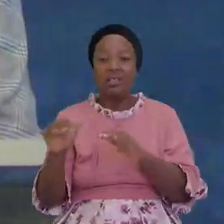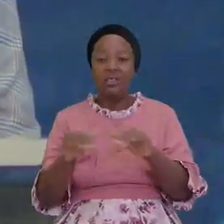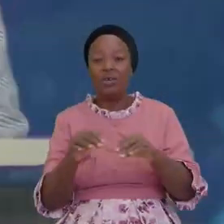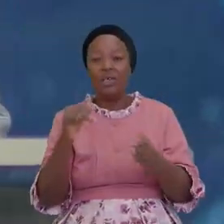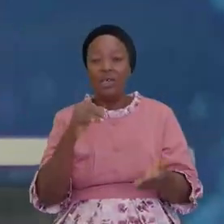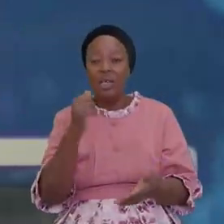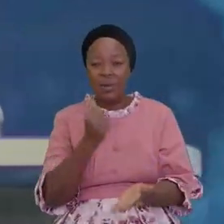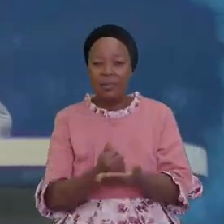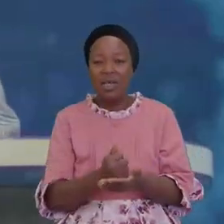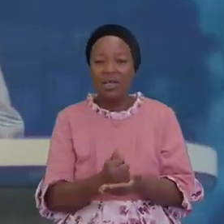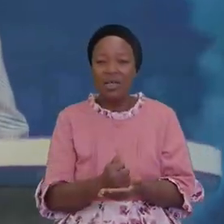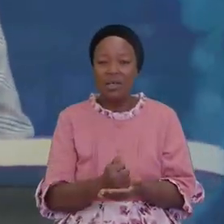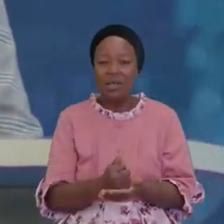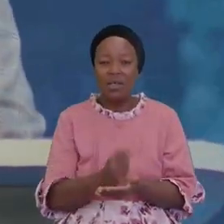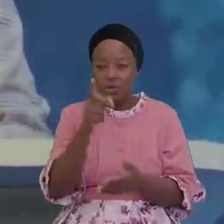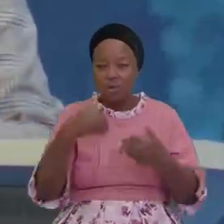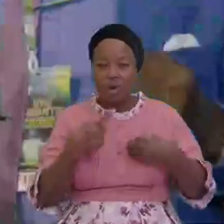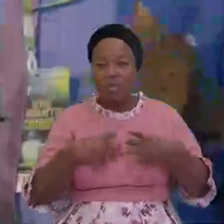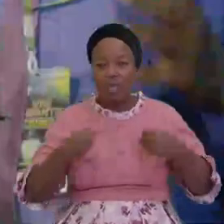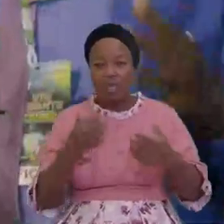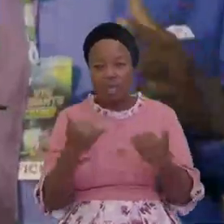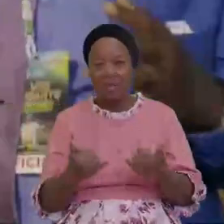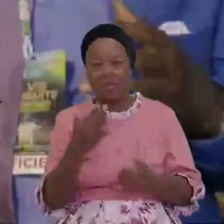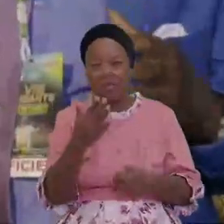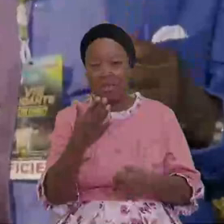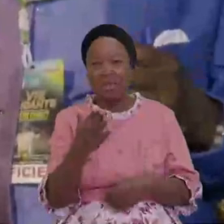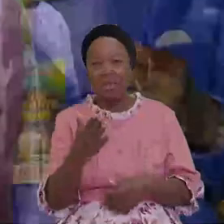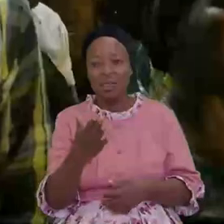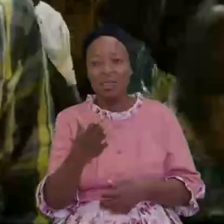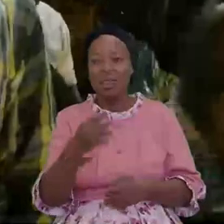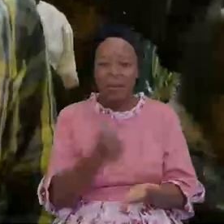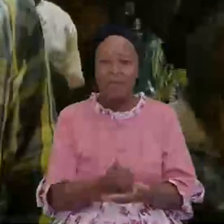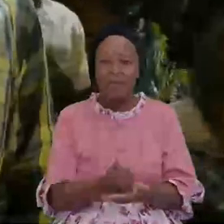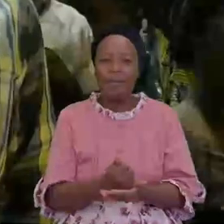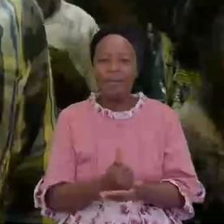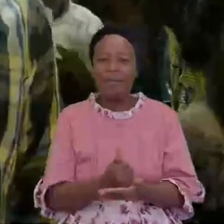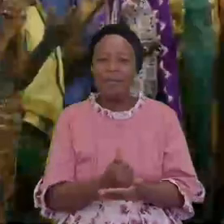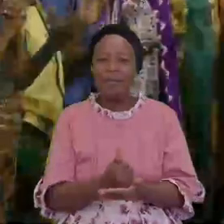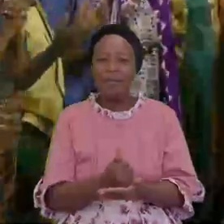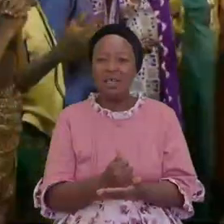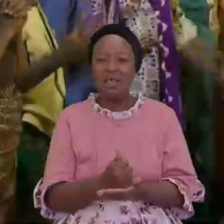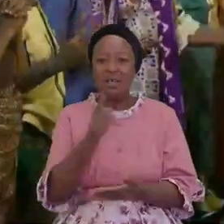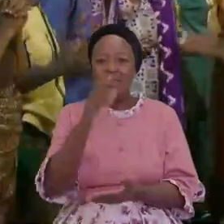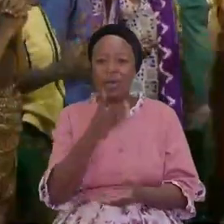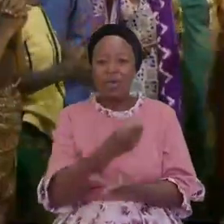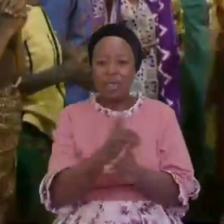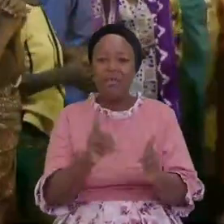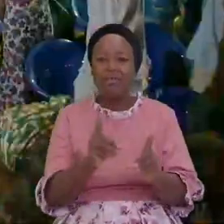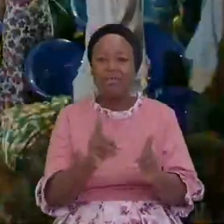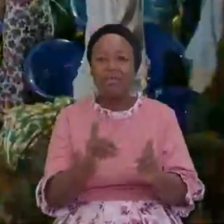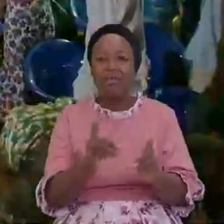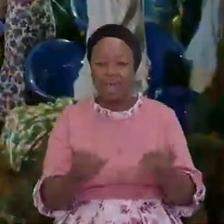Amen. C'est fait. Amen. Tu as la guérison maintenant.